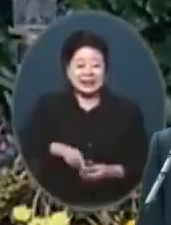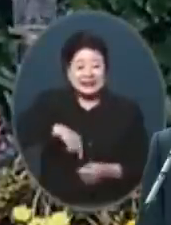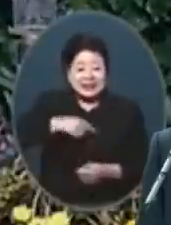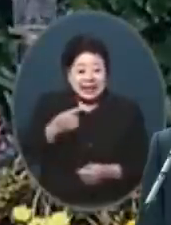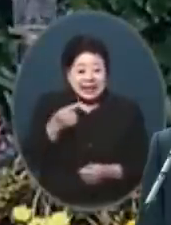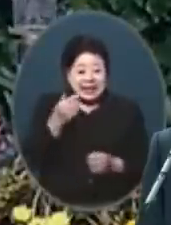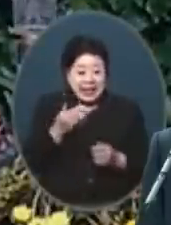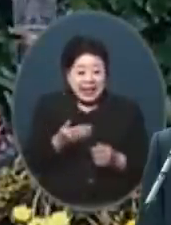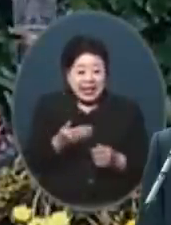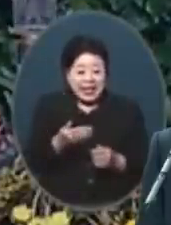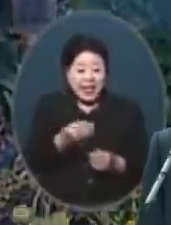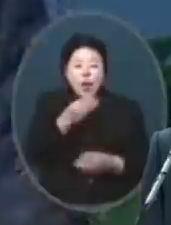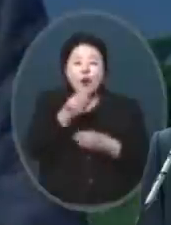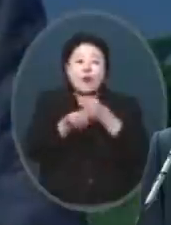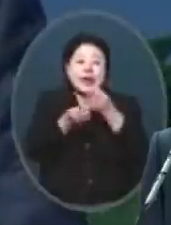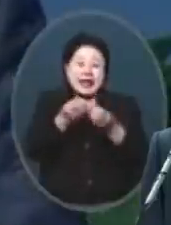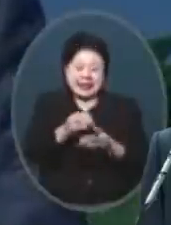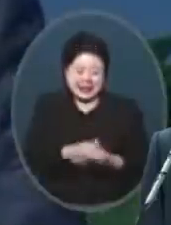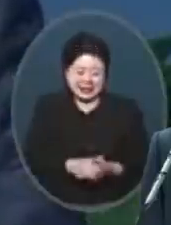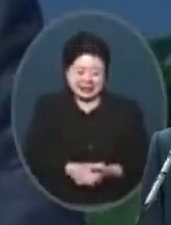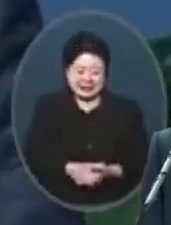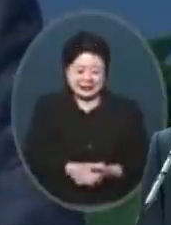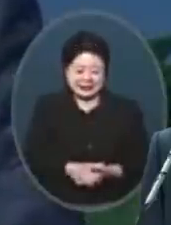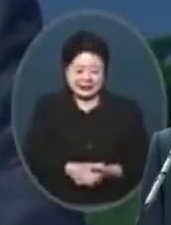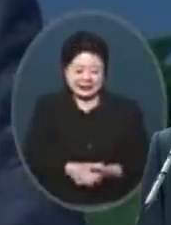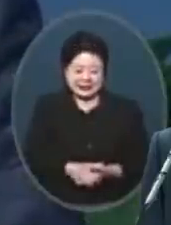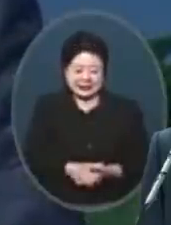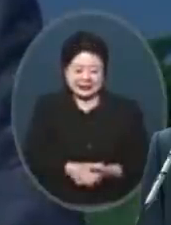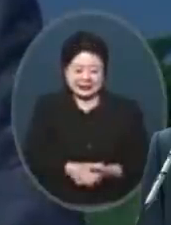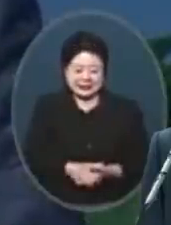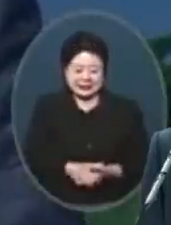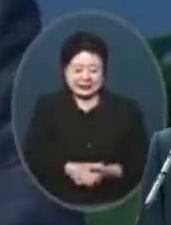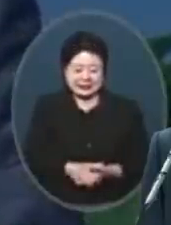자기에게 고백을 해야 되는 것입니다.